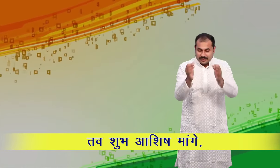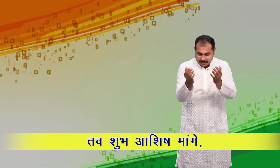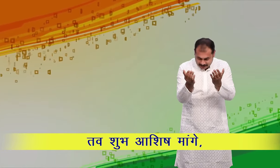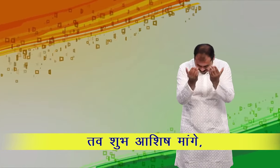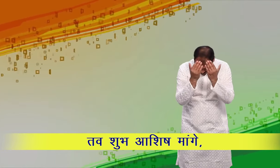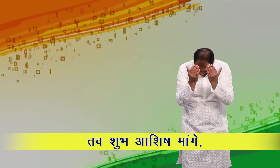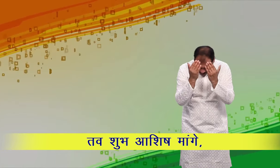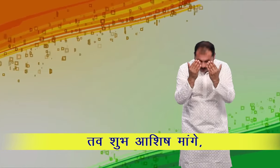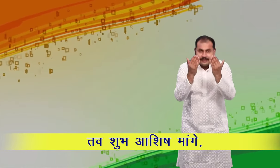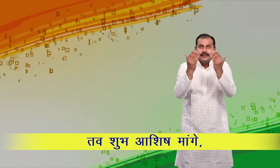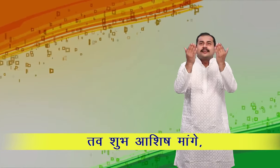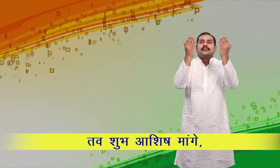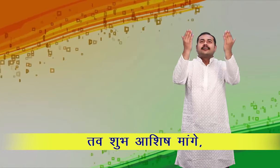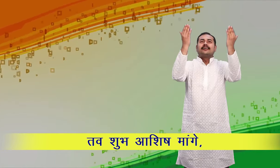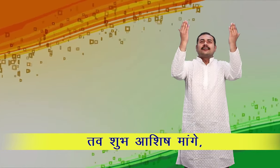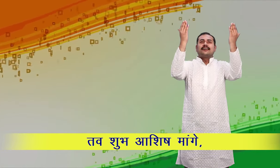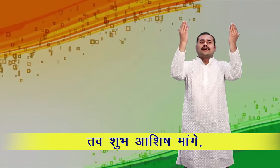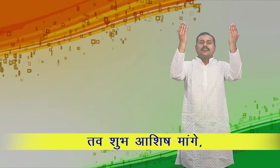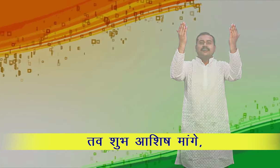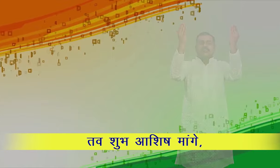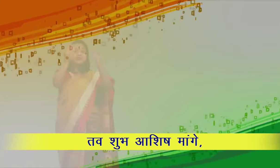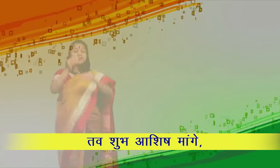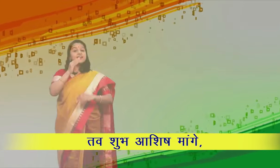शुभ आशीष मागे